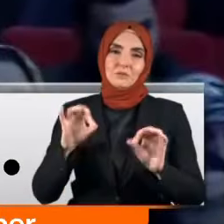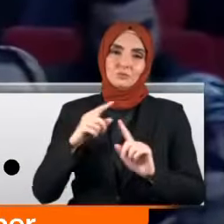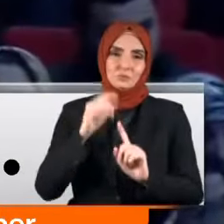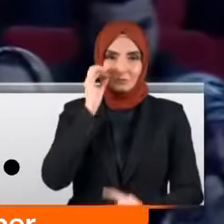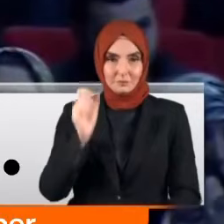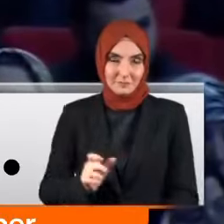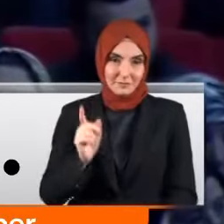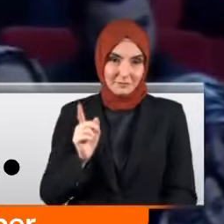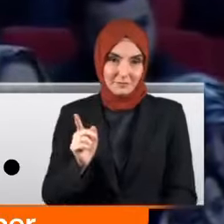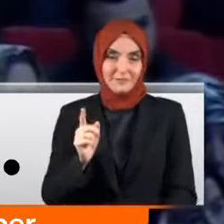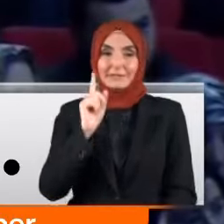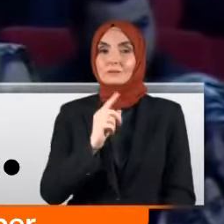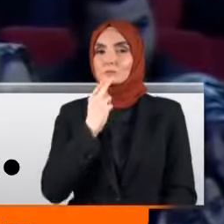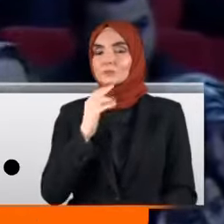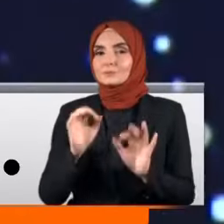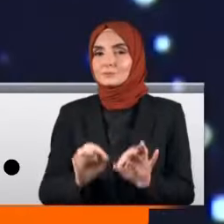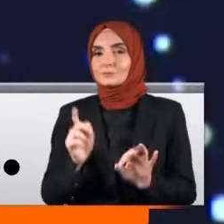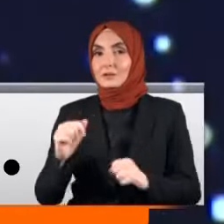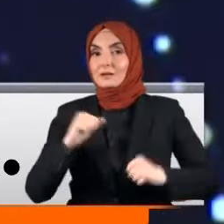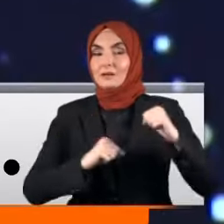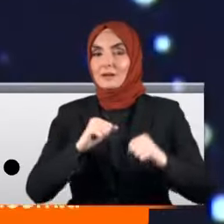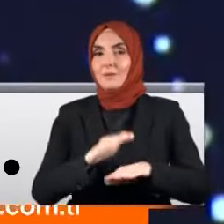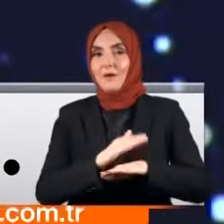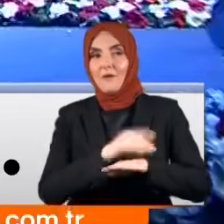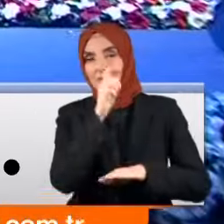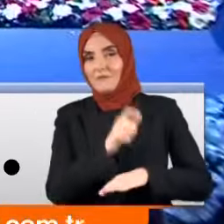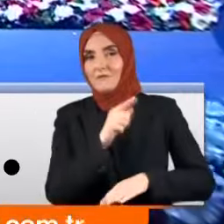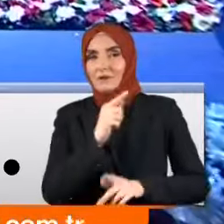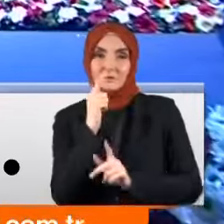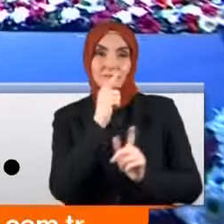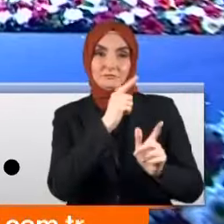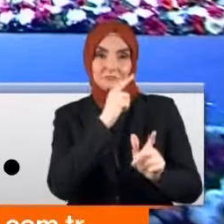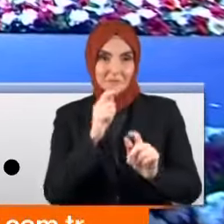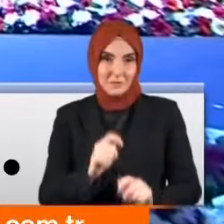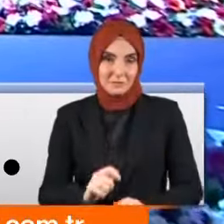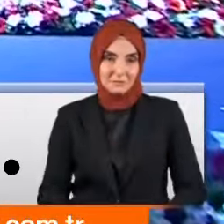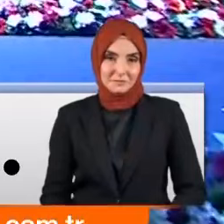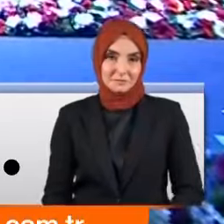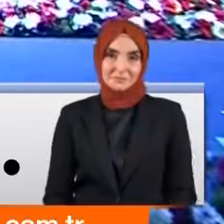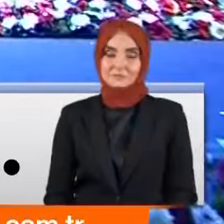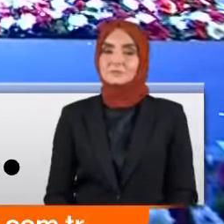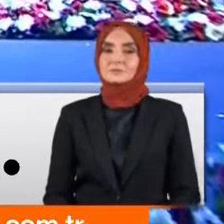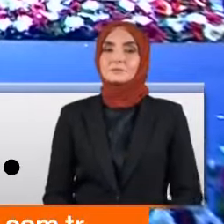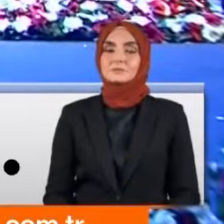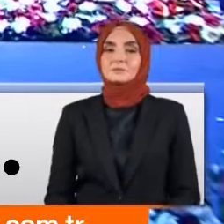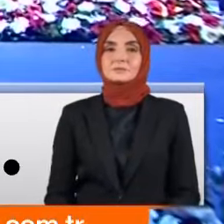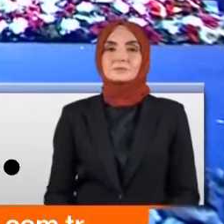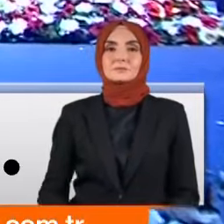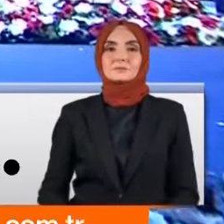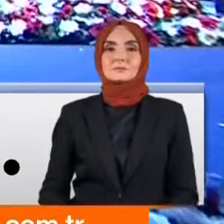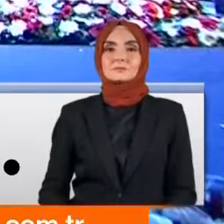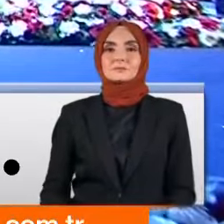Turgut Altınok söze rakibi Mansur Yavaş'a seslenerek başladı. Ankara'ya 58 kilometre metro yapacağım